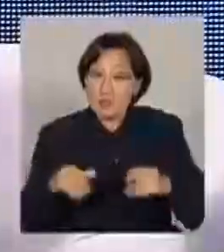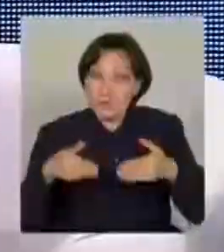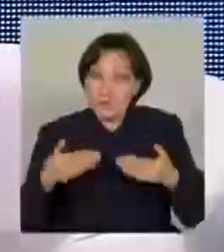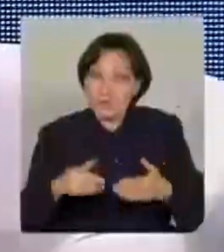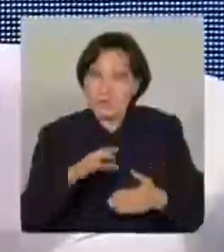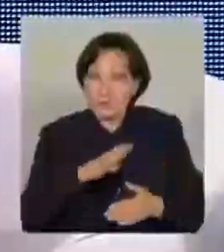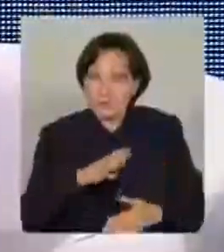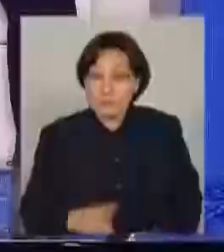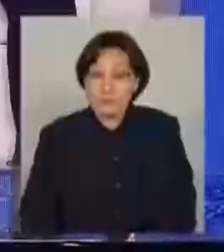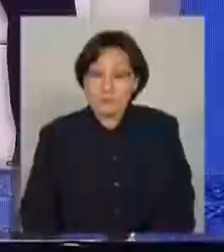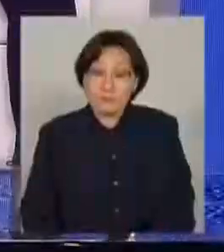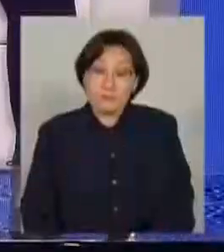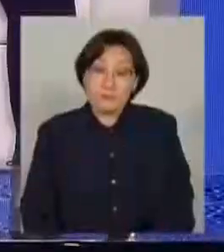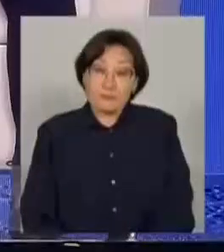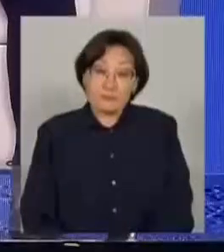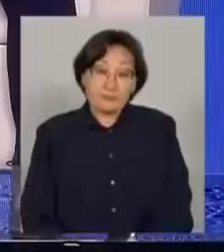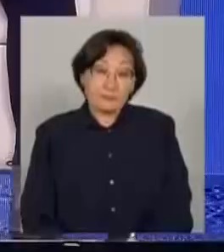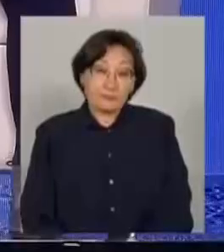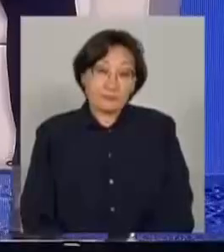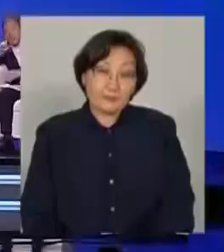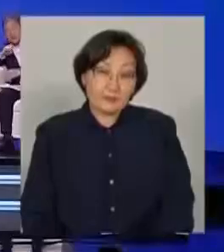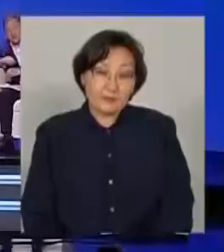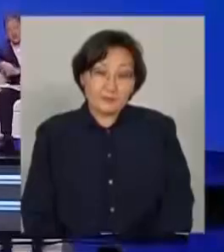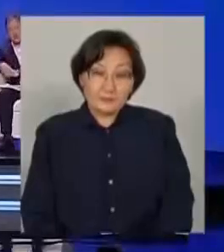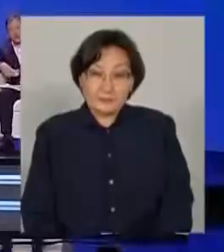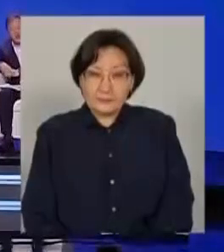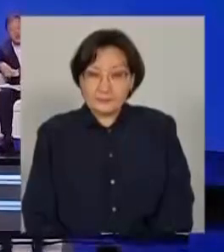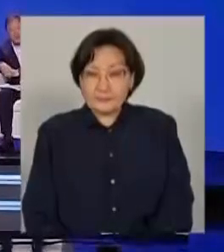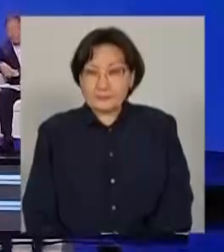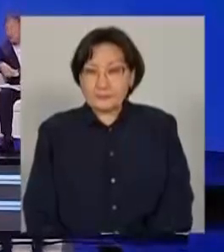ұсыныстар берілді. Оразай Нұртайұлы, Медет Саматұлы, Ернат Болатбек, Алматы телеарнасы.